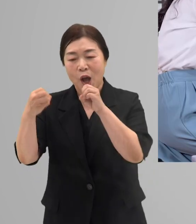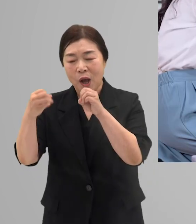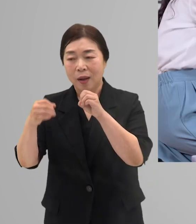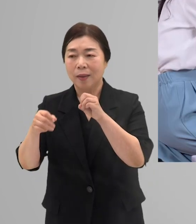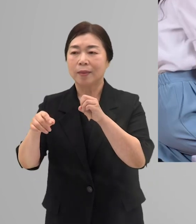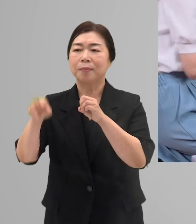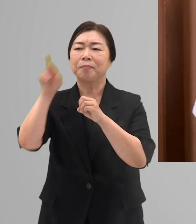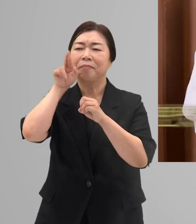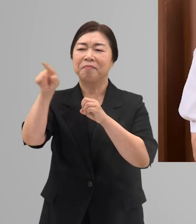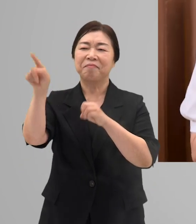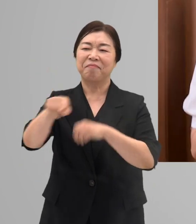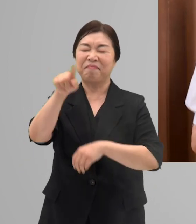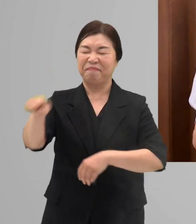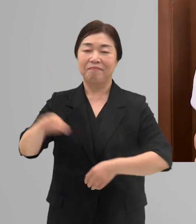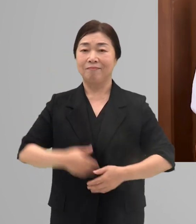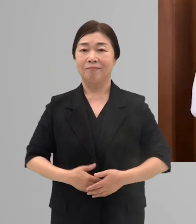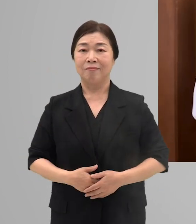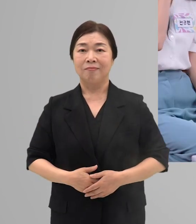틀렸습니다.